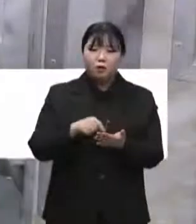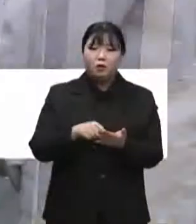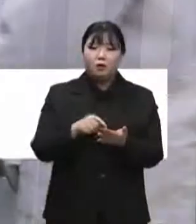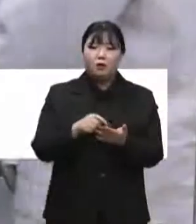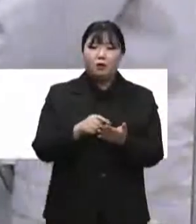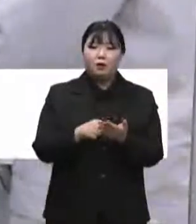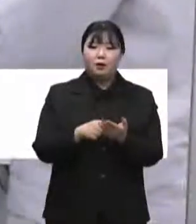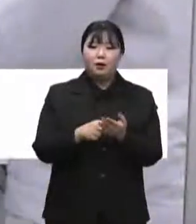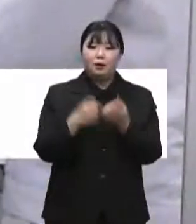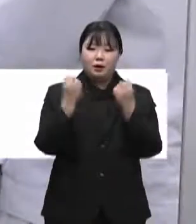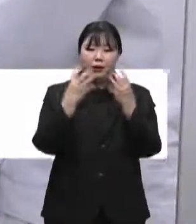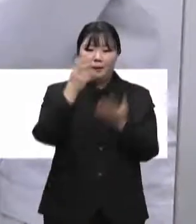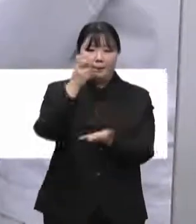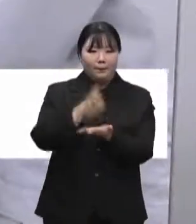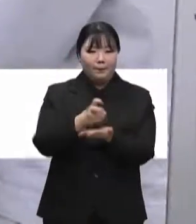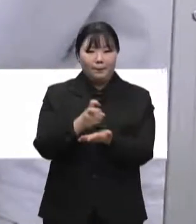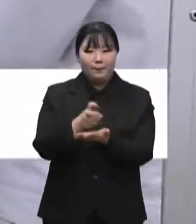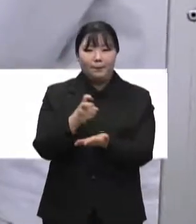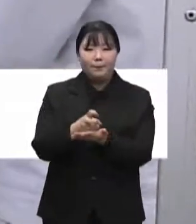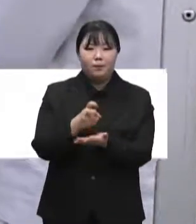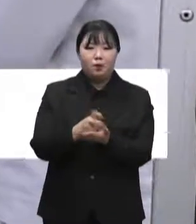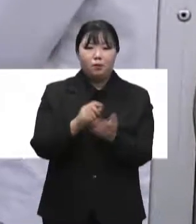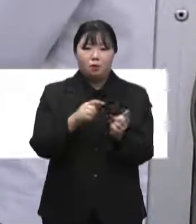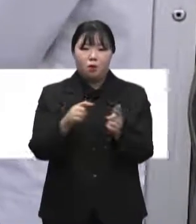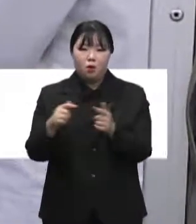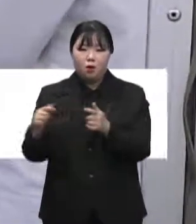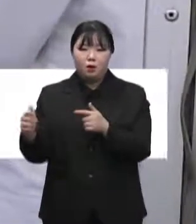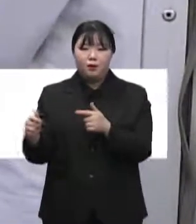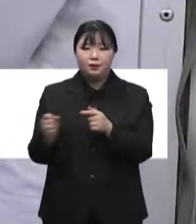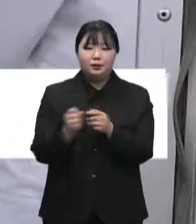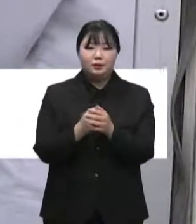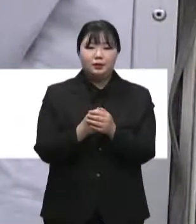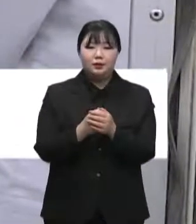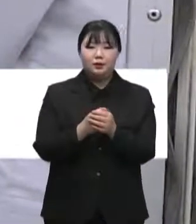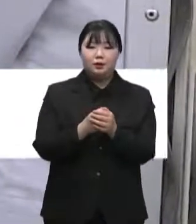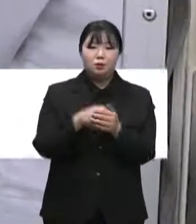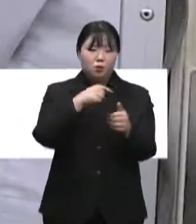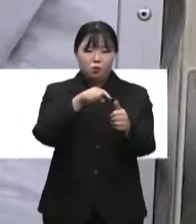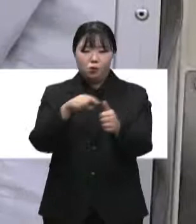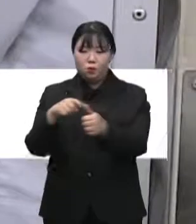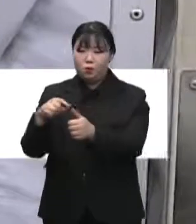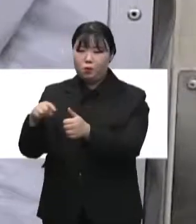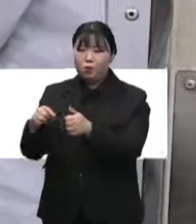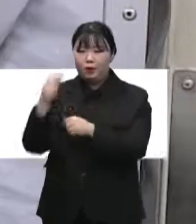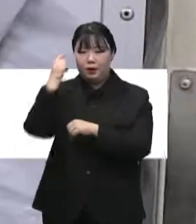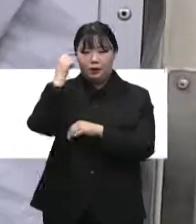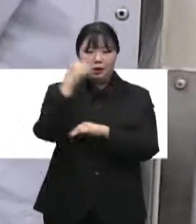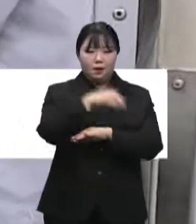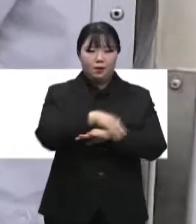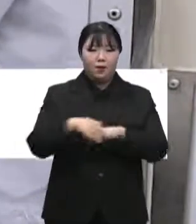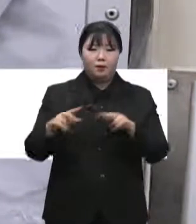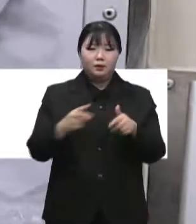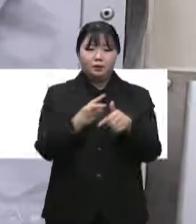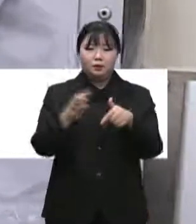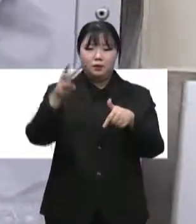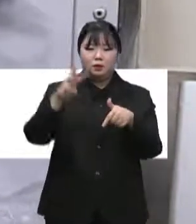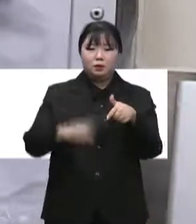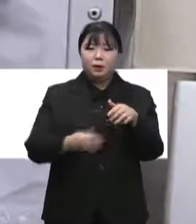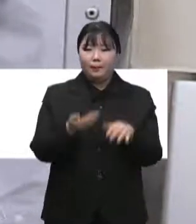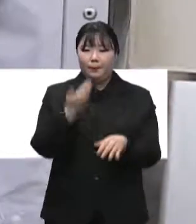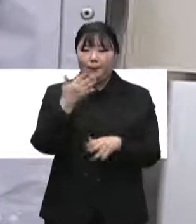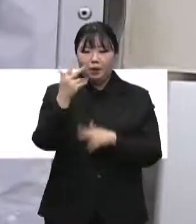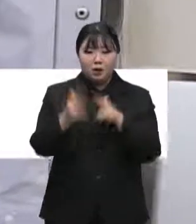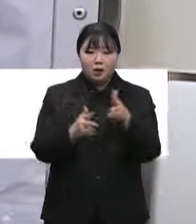식품위생 법령 안내, 업주들이 어려움을 호소하는 생산 작업 기록 교육 등입니다. 현재 인천의 식품 제조